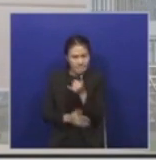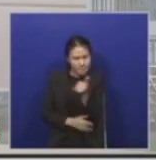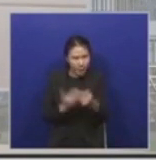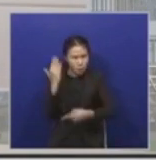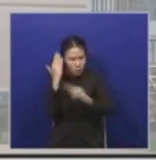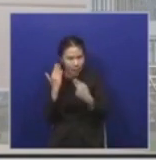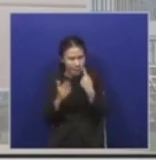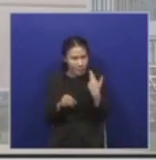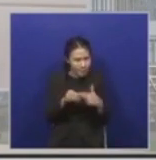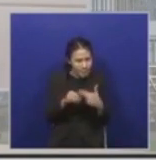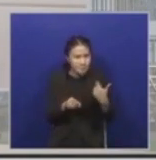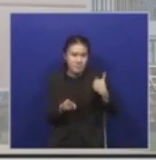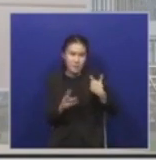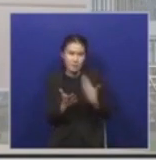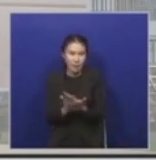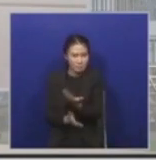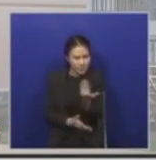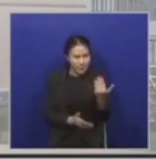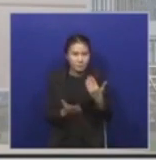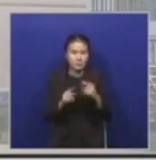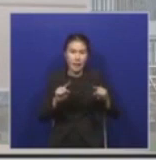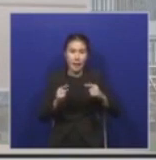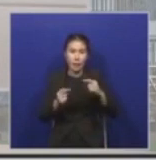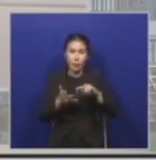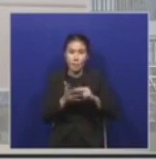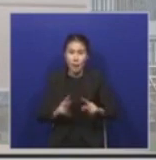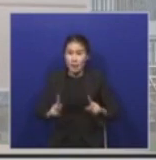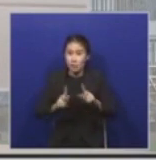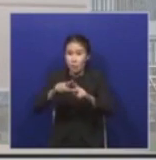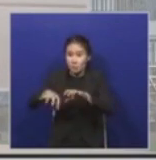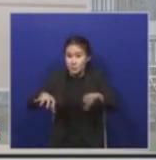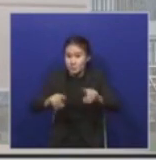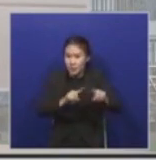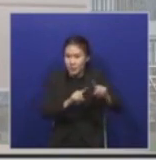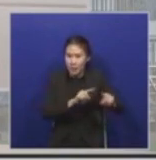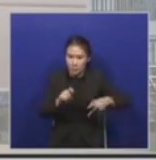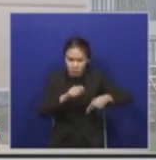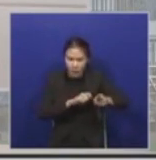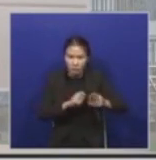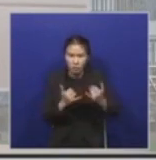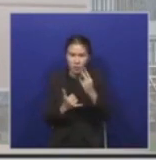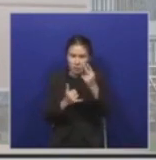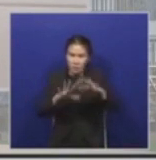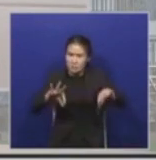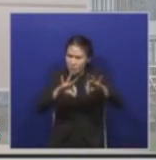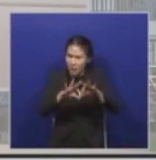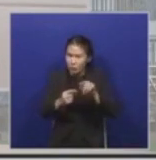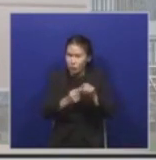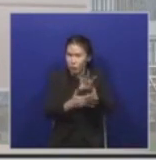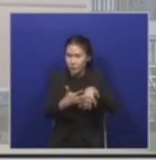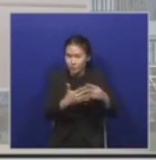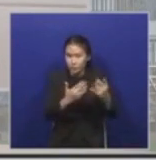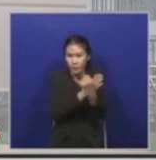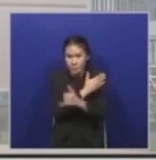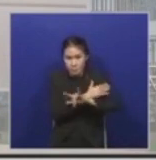ครมีค่าน้ำมันได้เท่านี้แต่ตัดงบหน่วยงานราชการซึ่งเป็นกลไกสำคัญที่จะทำให้เขาได้เดินทางไปดูง